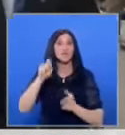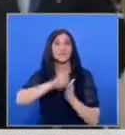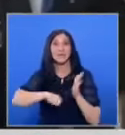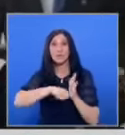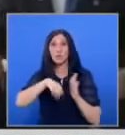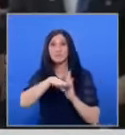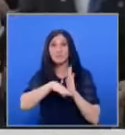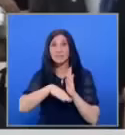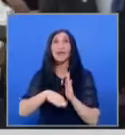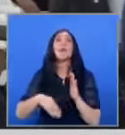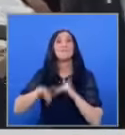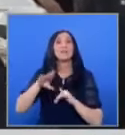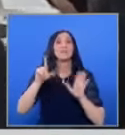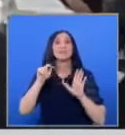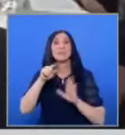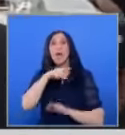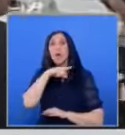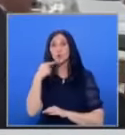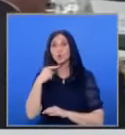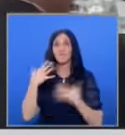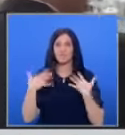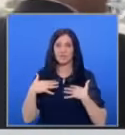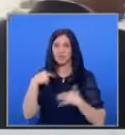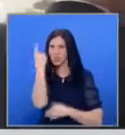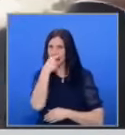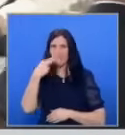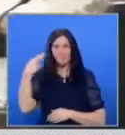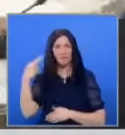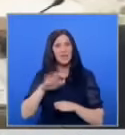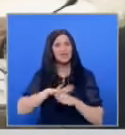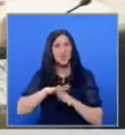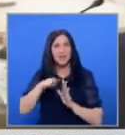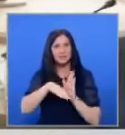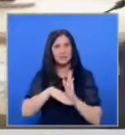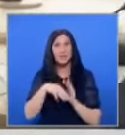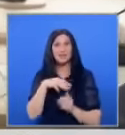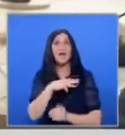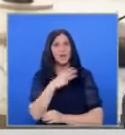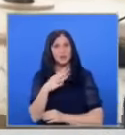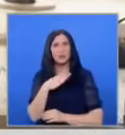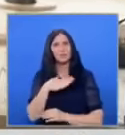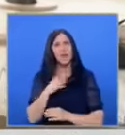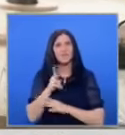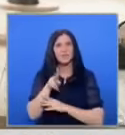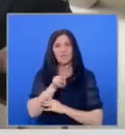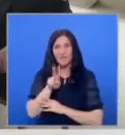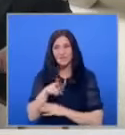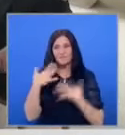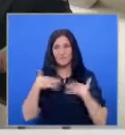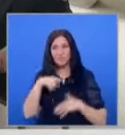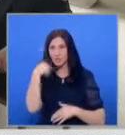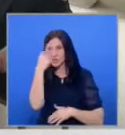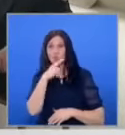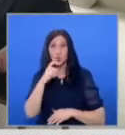си списък над 70 руски физически лица и компании. В черния списък на Вашингтон влизат 22 физически лица и